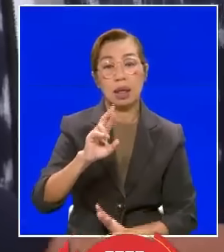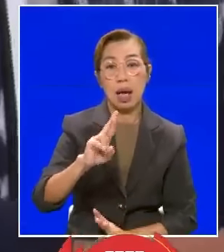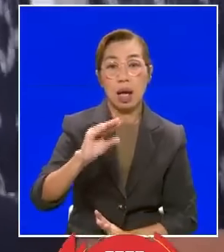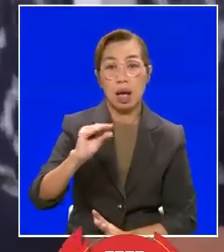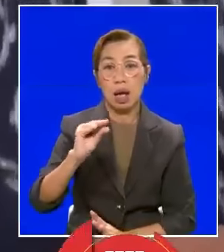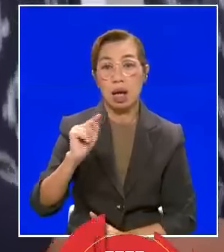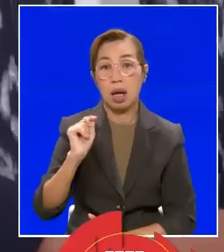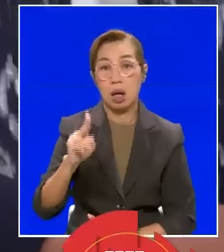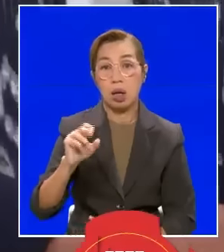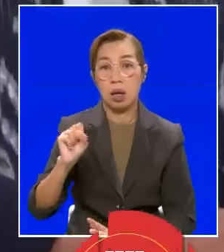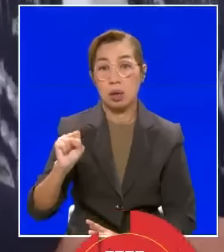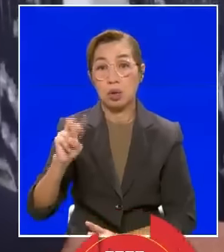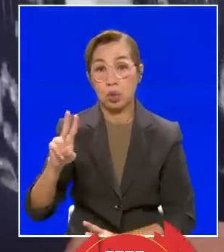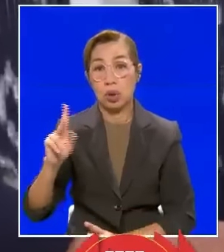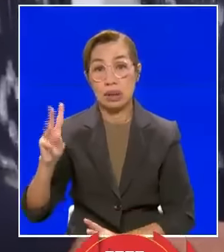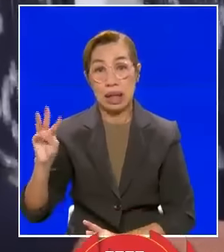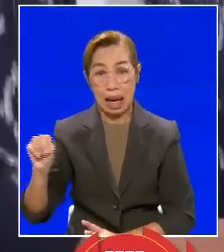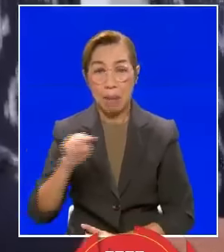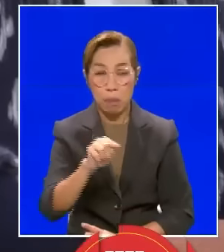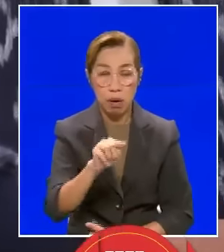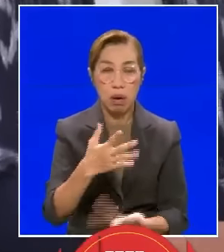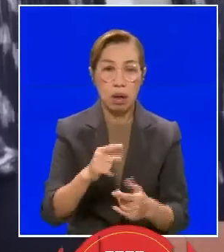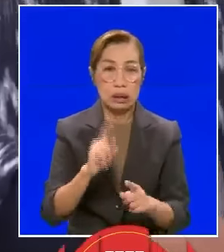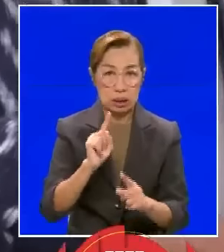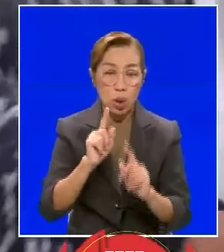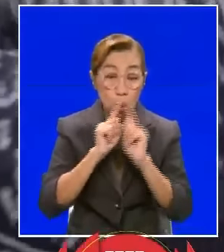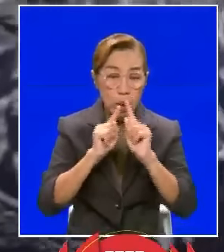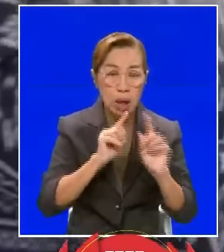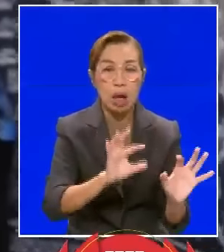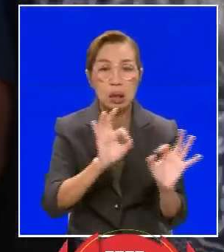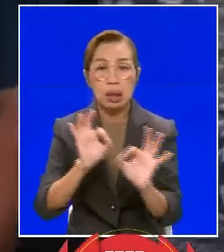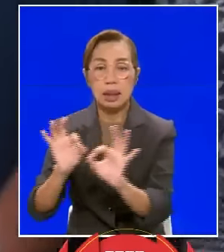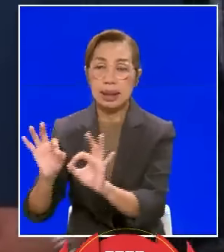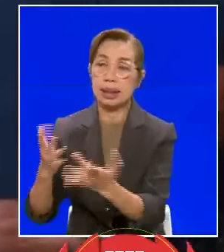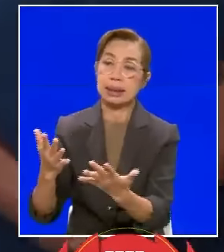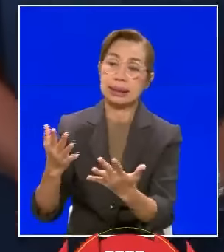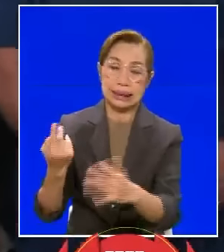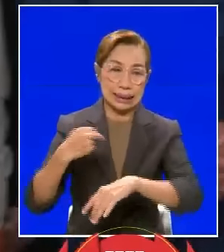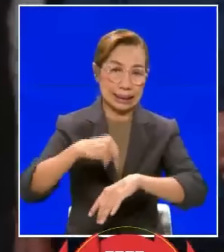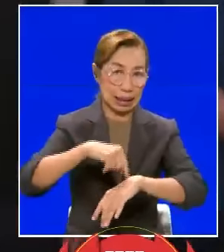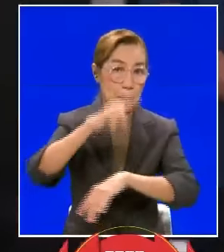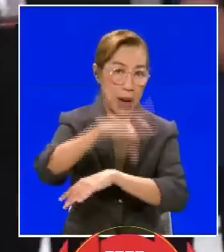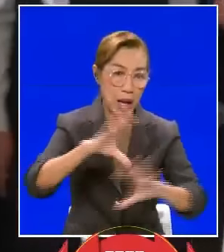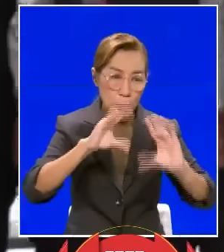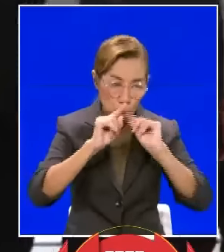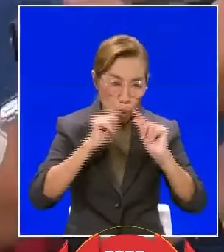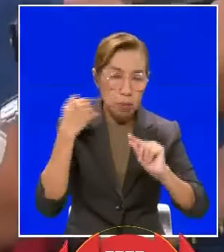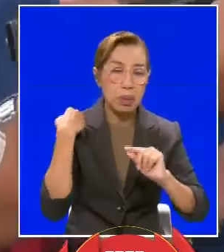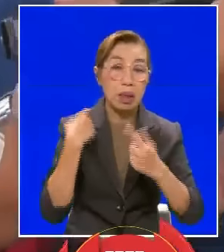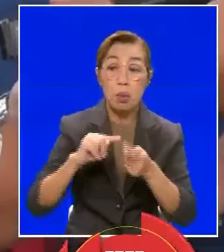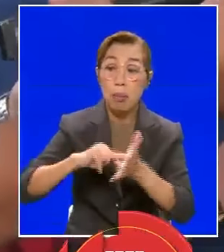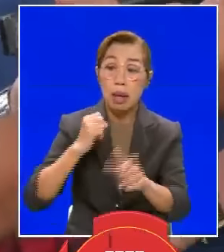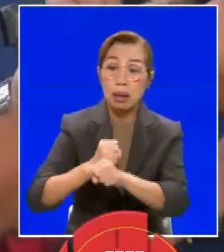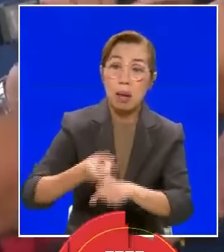านะที่เป็นโฆษกกรรมการชุดนี้บ่ายก็จะมีการประชุมกันในวันนี้แหละค่ะแล้วยืนยันว่าไม่ได้ล่าช้าแต่ว่าตอนนี้ก็ต้องย